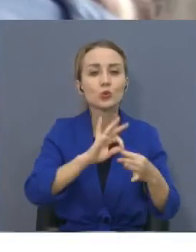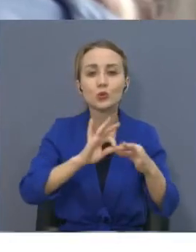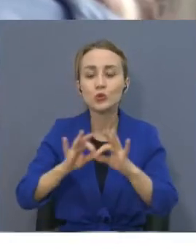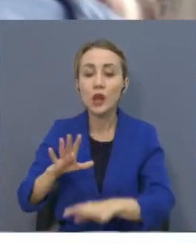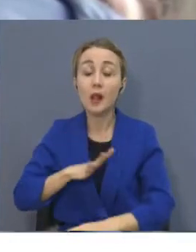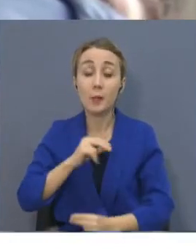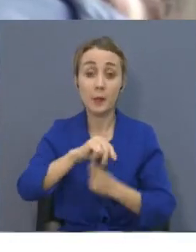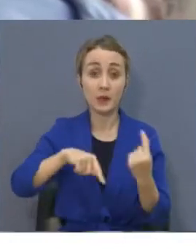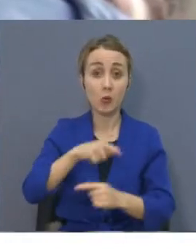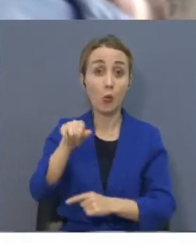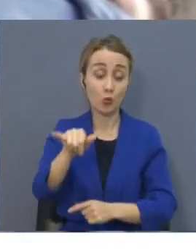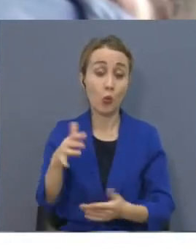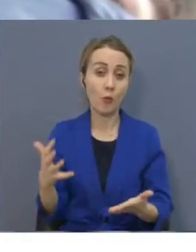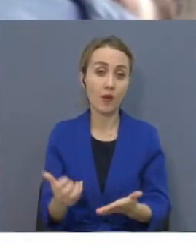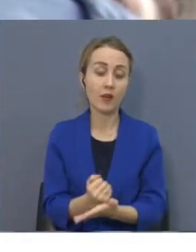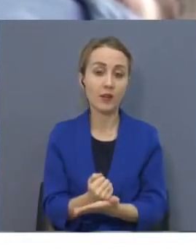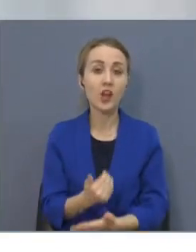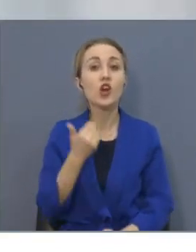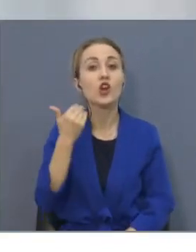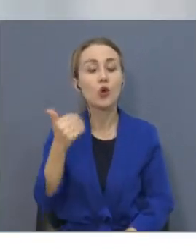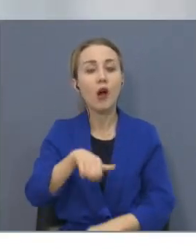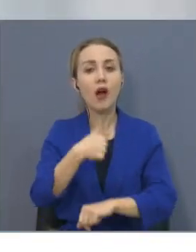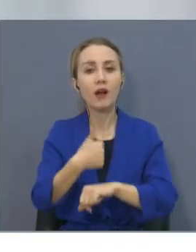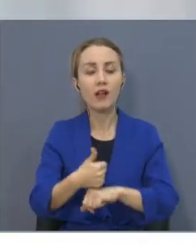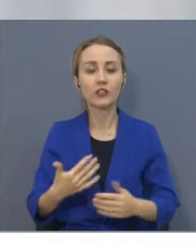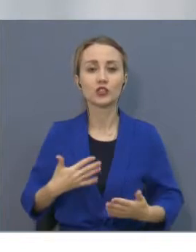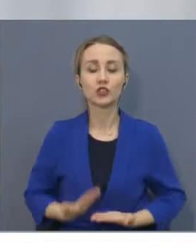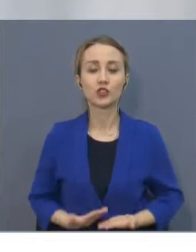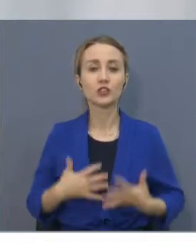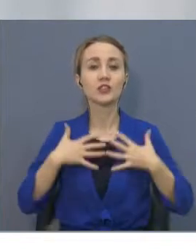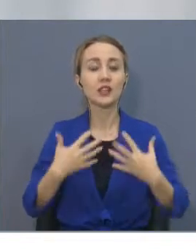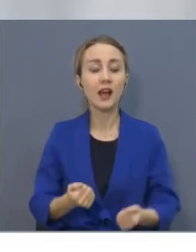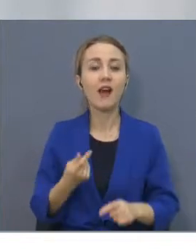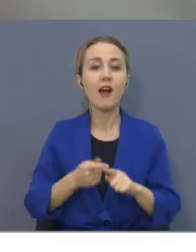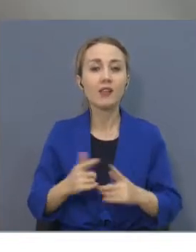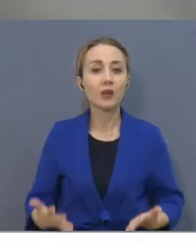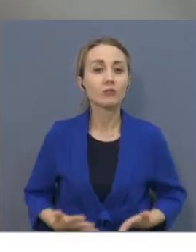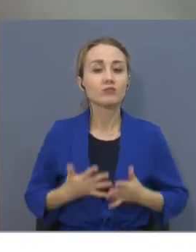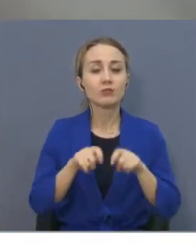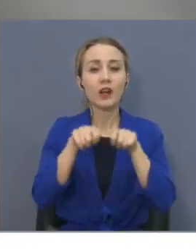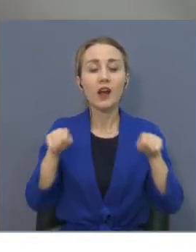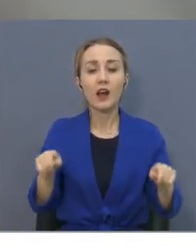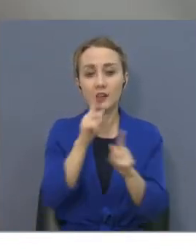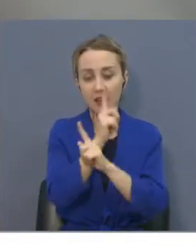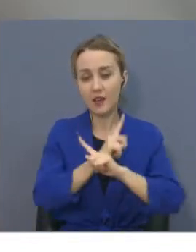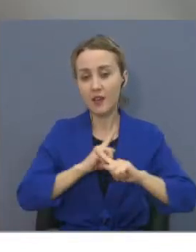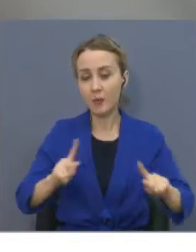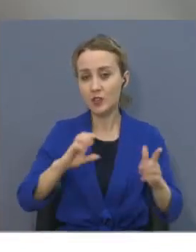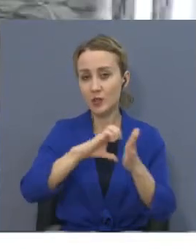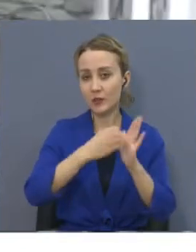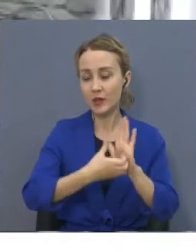бизнеса. У нее все получилось. Один из ее принципов – здоровый образ жизни. Это и стало мотивацией для открытия необычного